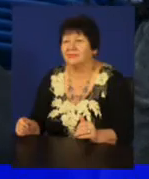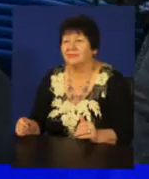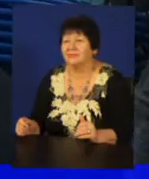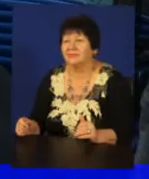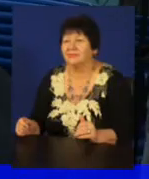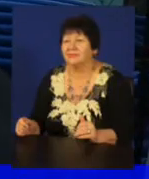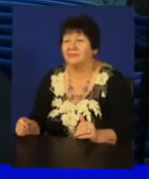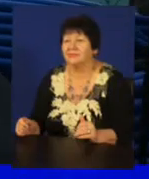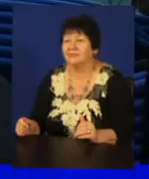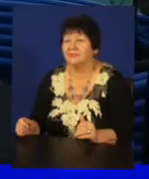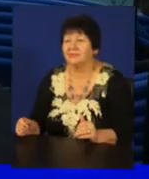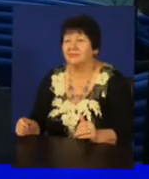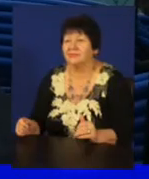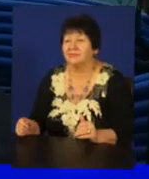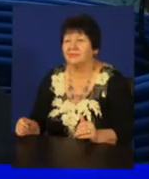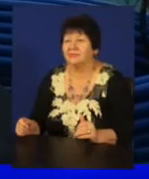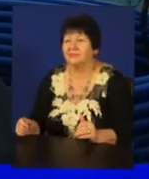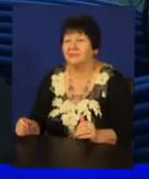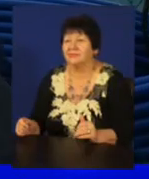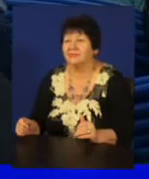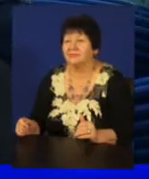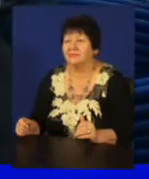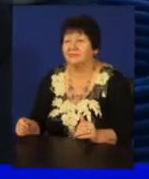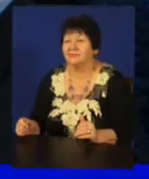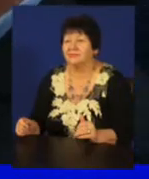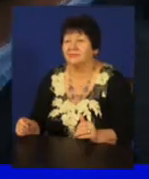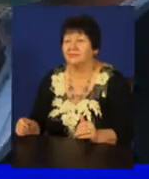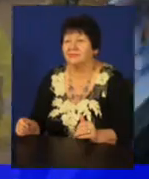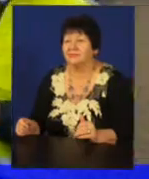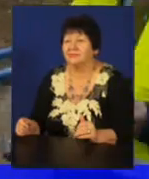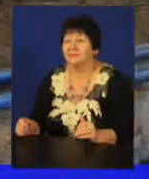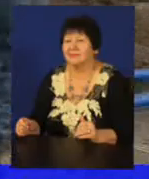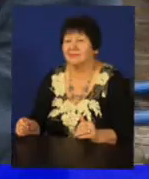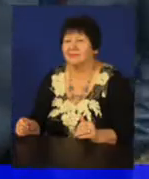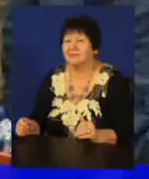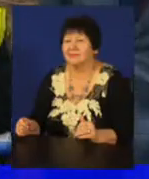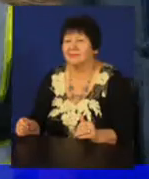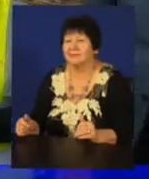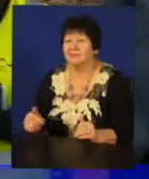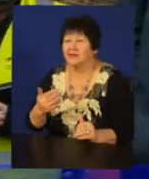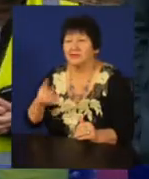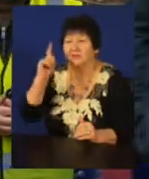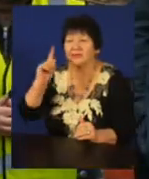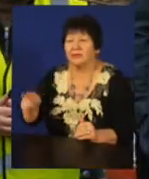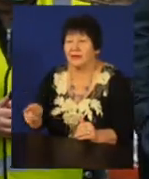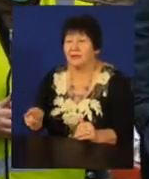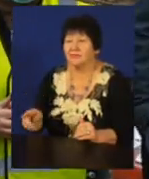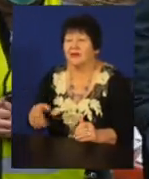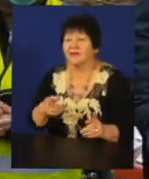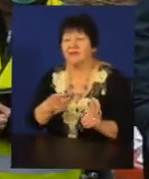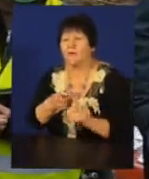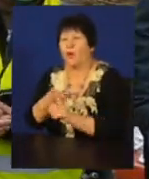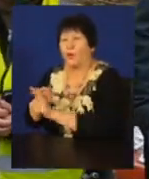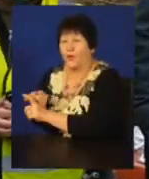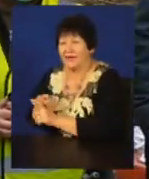to the market, to the network. I mean, we hope for 100% connection rate. Pentru că noi sperăm să avem o